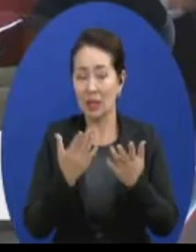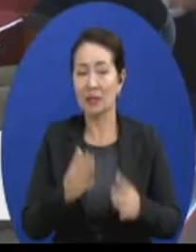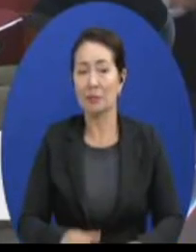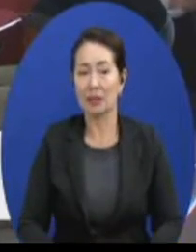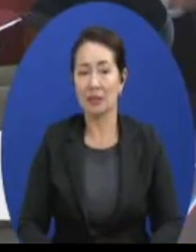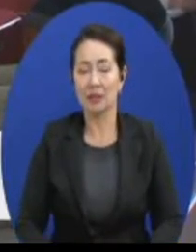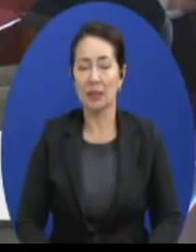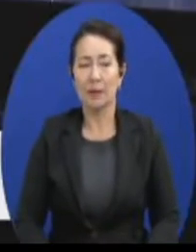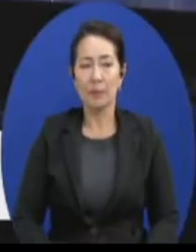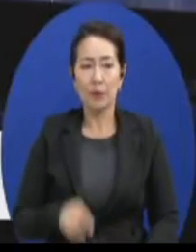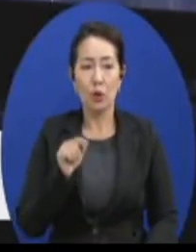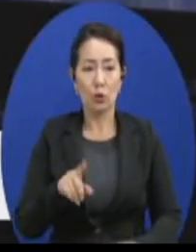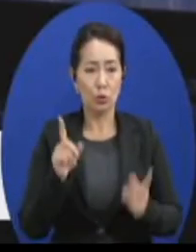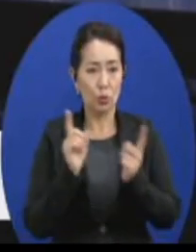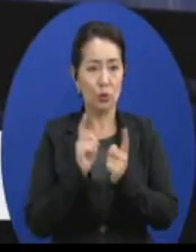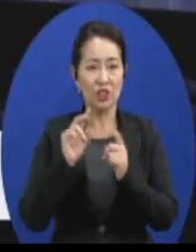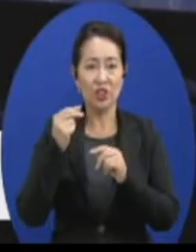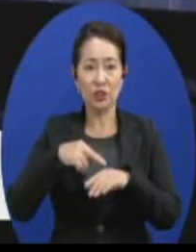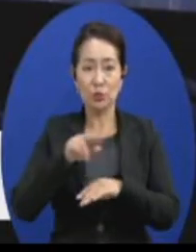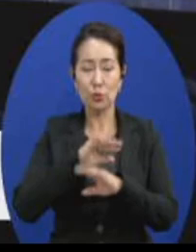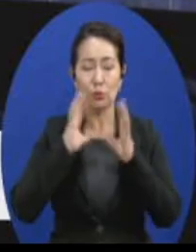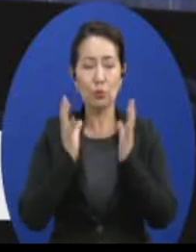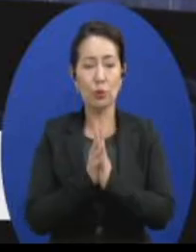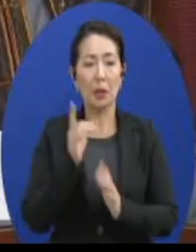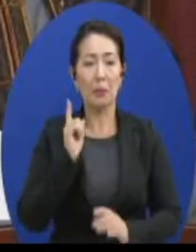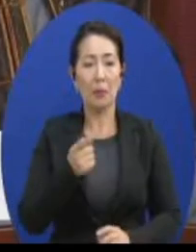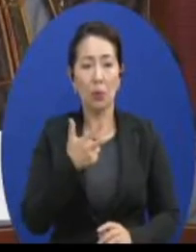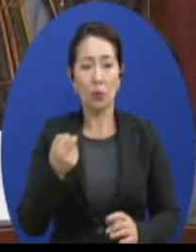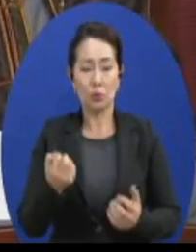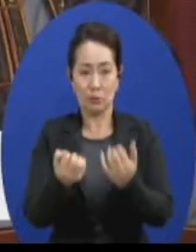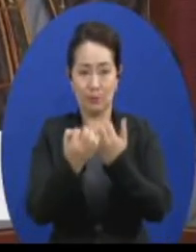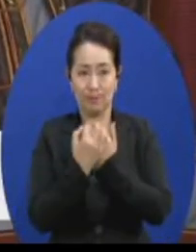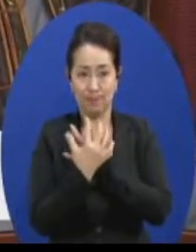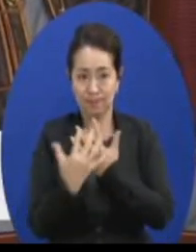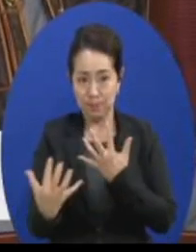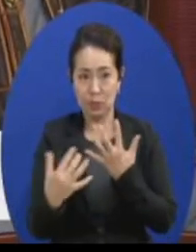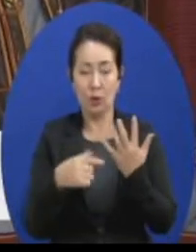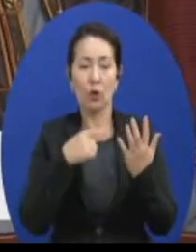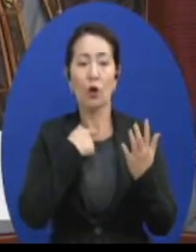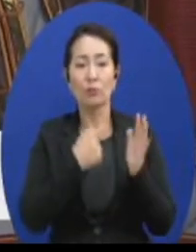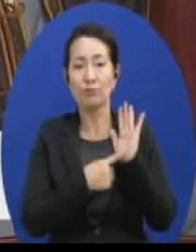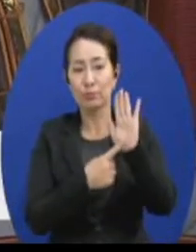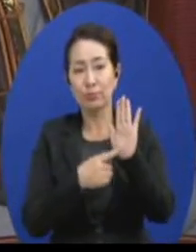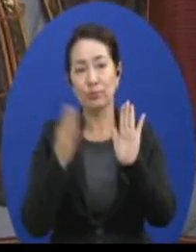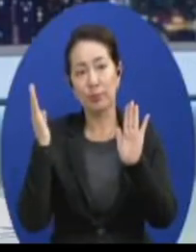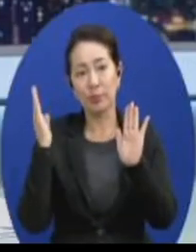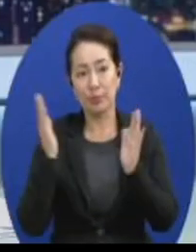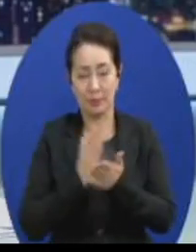Өнөөдрийн уулзалтад Чингэлтэй дүүргийн 1300 орчим иргэд ирж үзэл бодлоо илэрхийлсэн юм а.